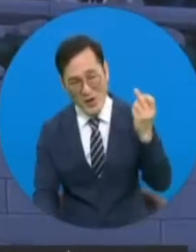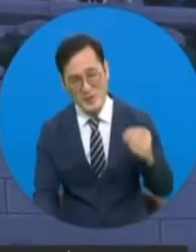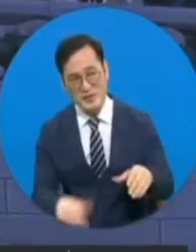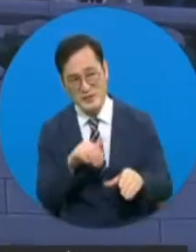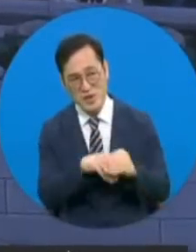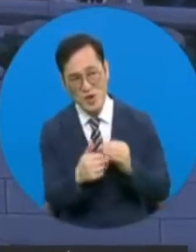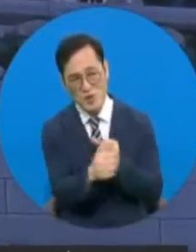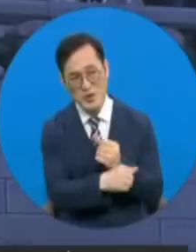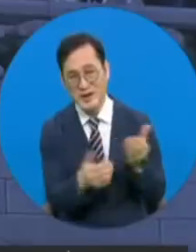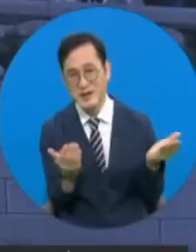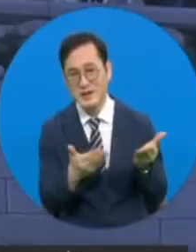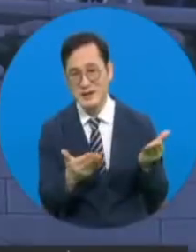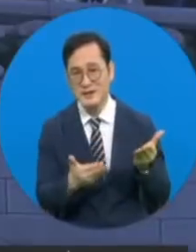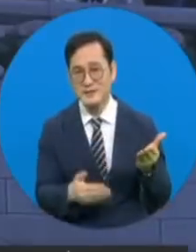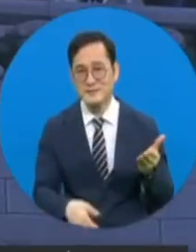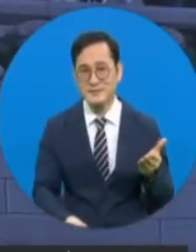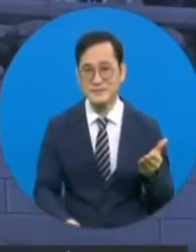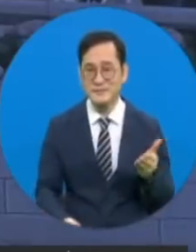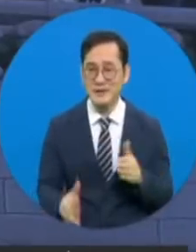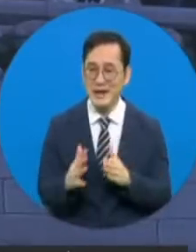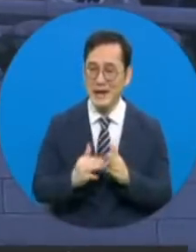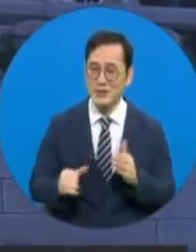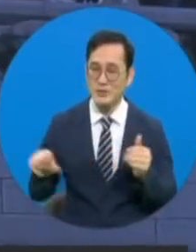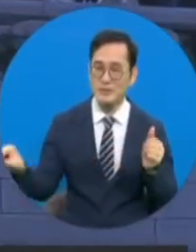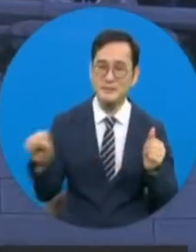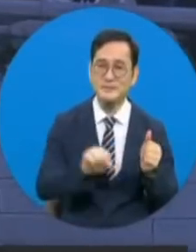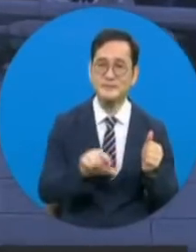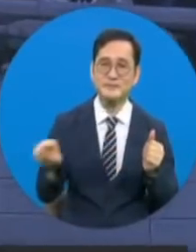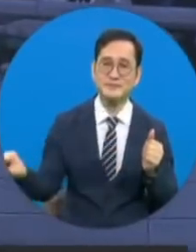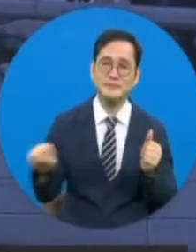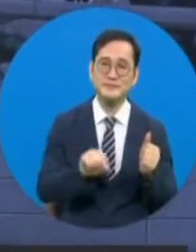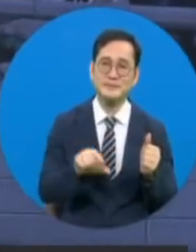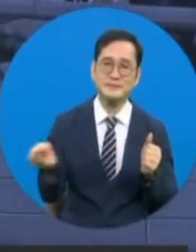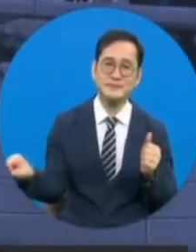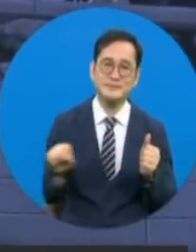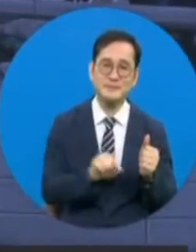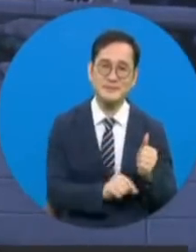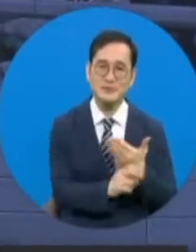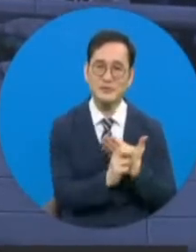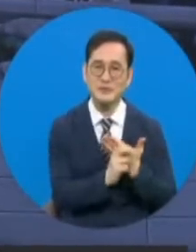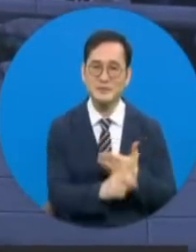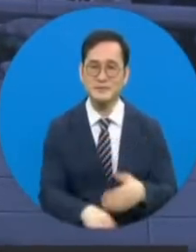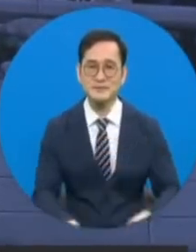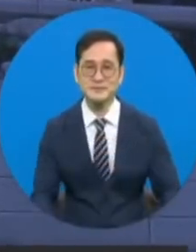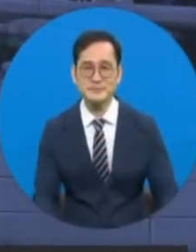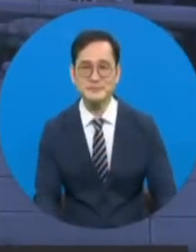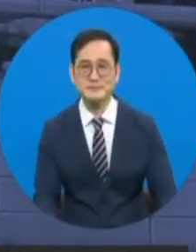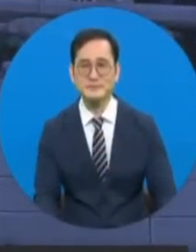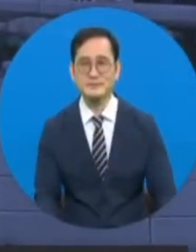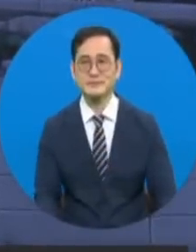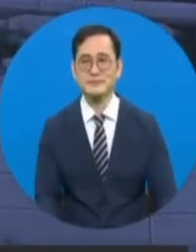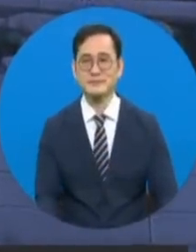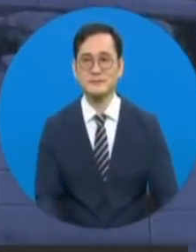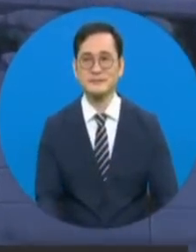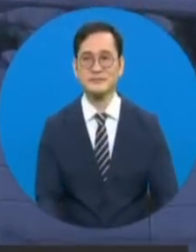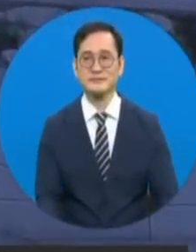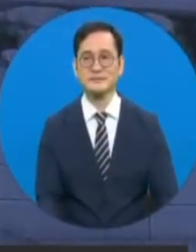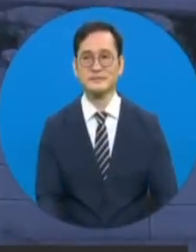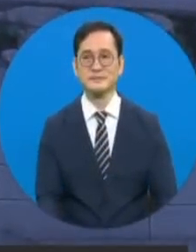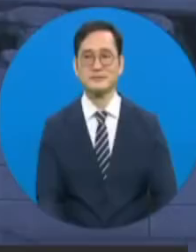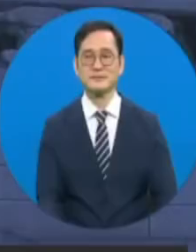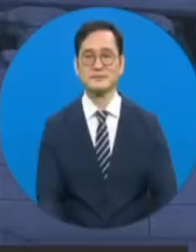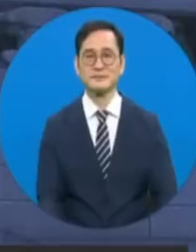형님이 누구냐 김형주 회원님 예전에 유명한 영화에서 너희 아버지 뭐 하시니 깡패입니다 그래서 그 선생이 굉장히